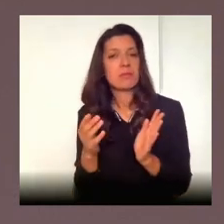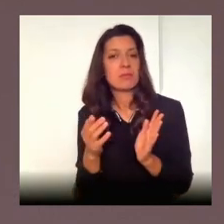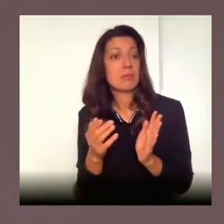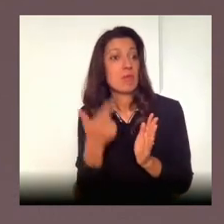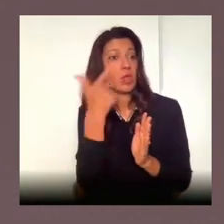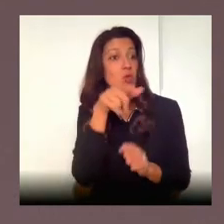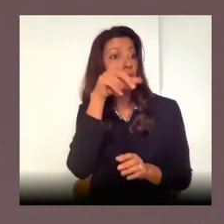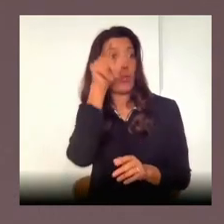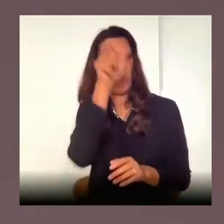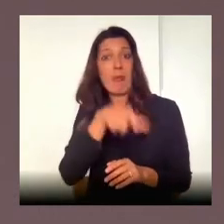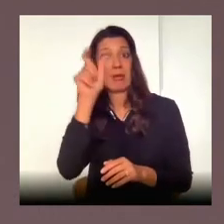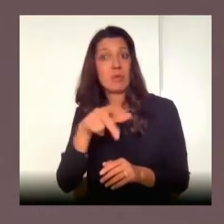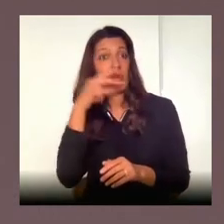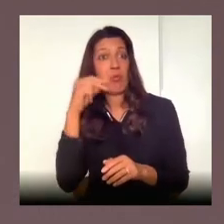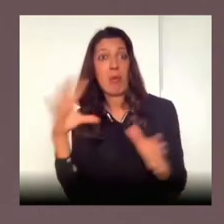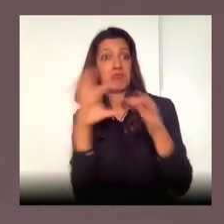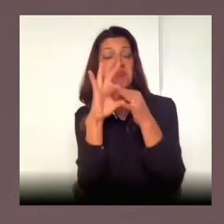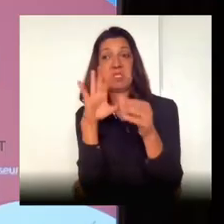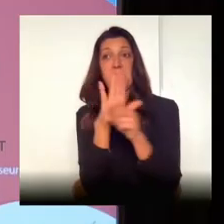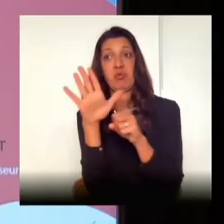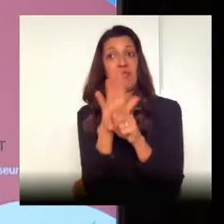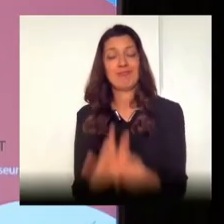deux personnes, ça suffit, quoi.